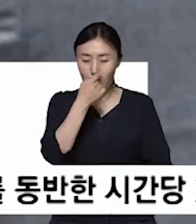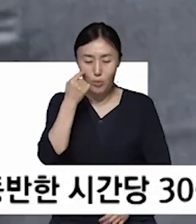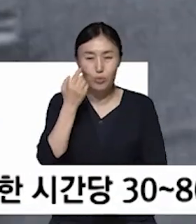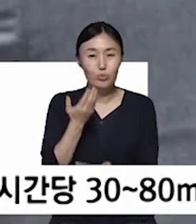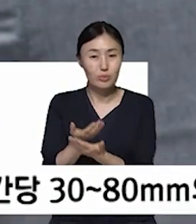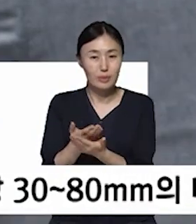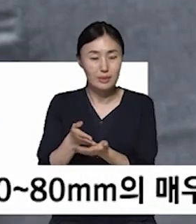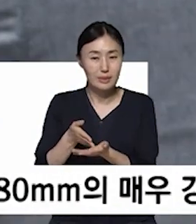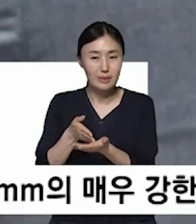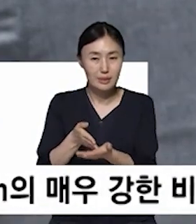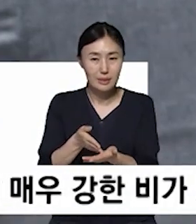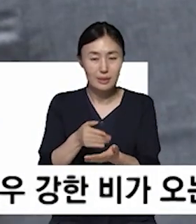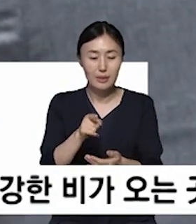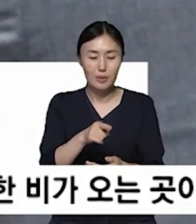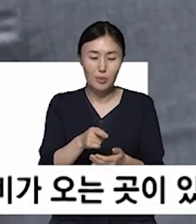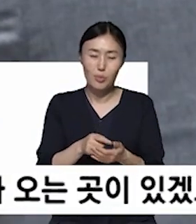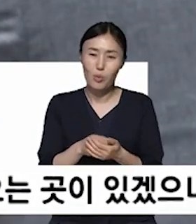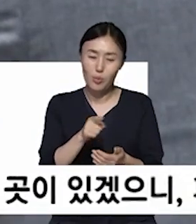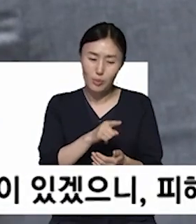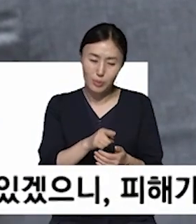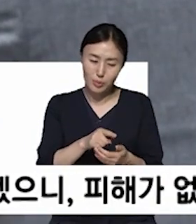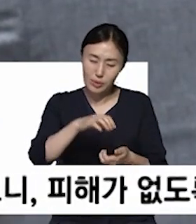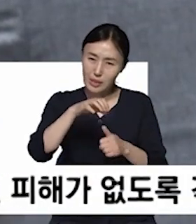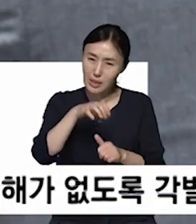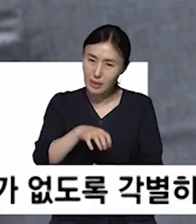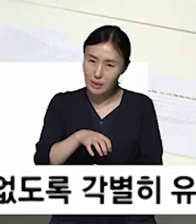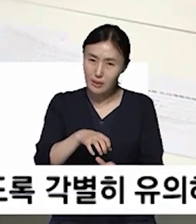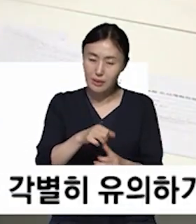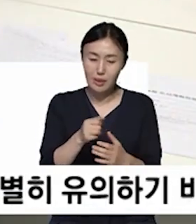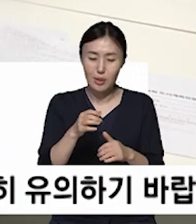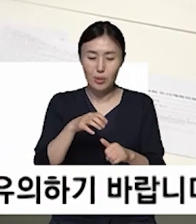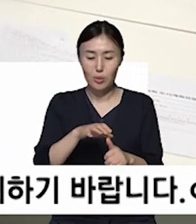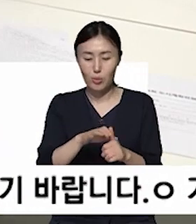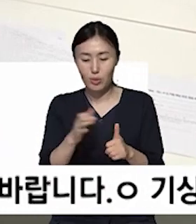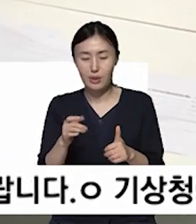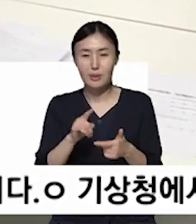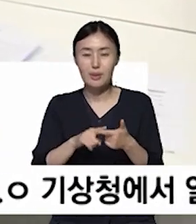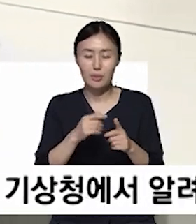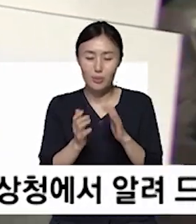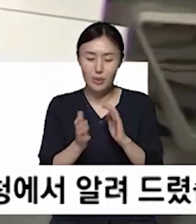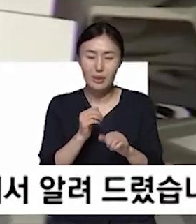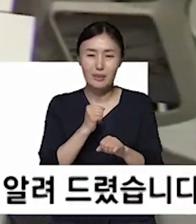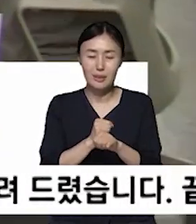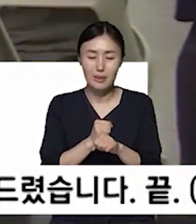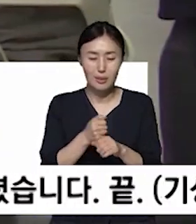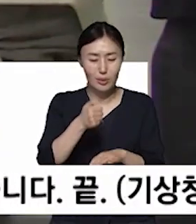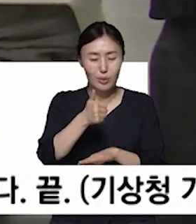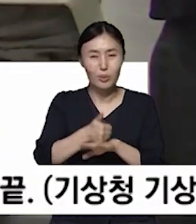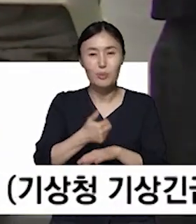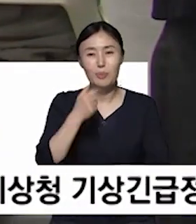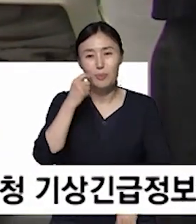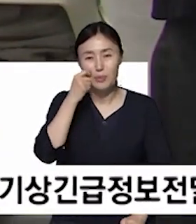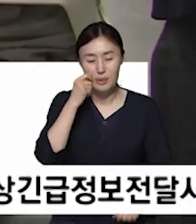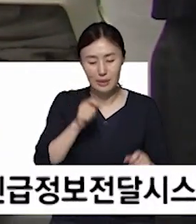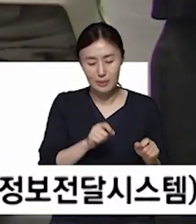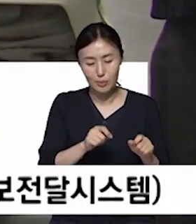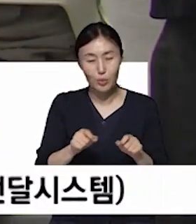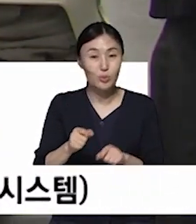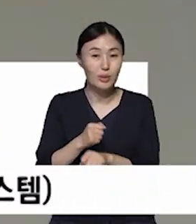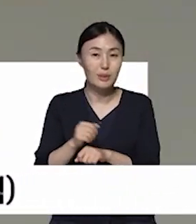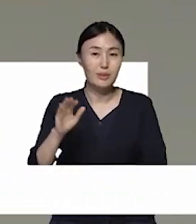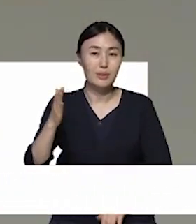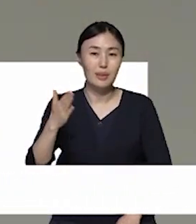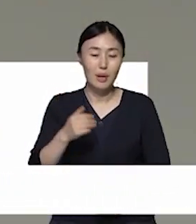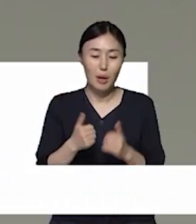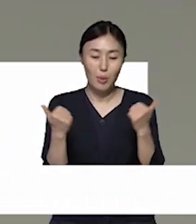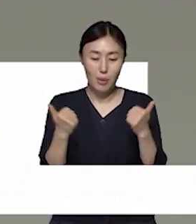광주시의 위원회 의결을 통한 제한적 공개안에 대해 논의하다 결론을 내지 못하고 심사 보류했습니다. 광주시와 시의회는